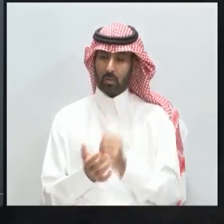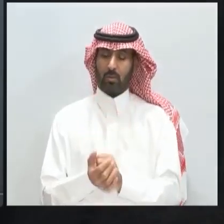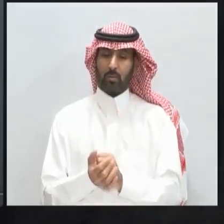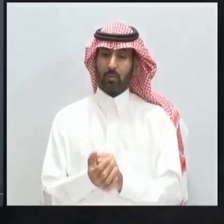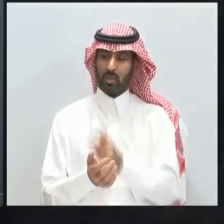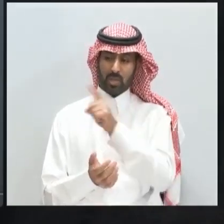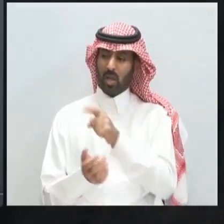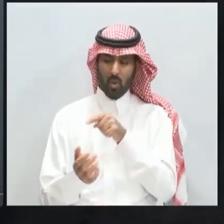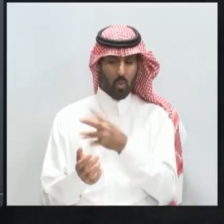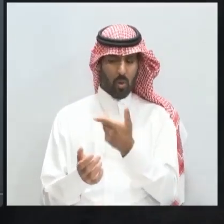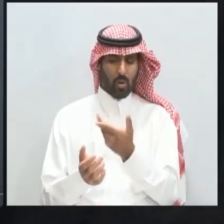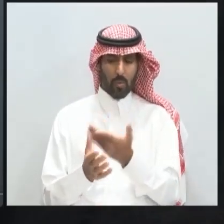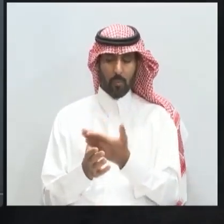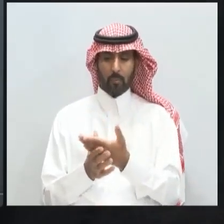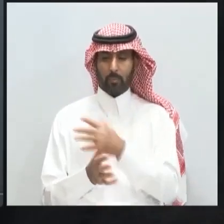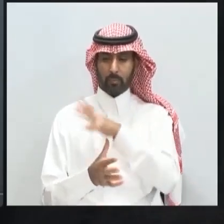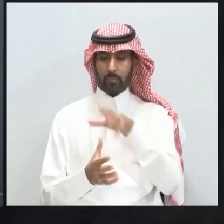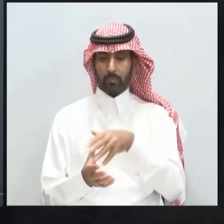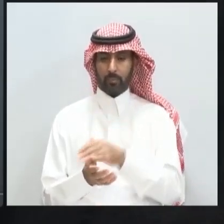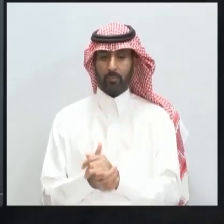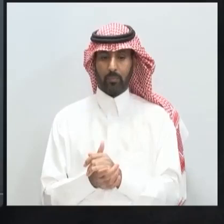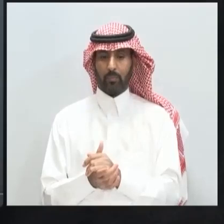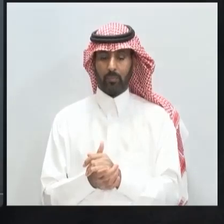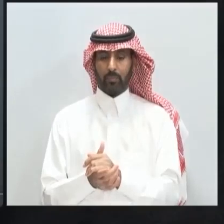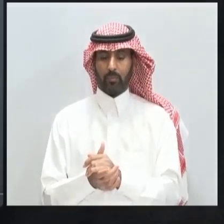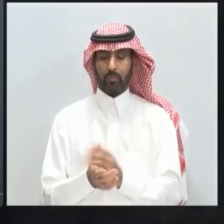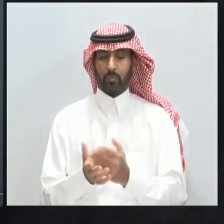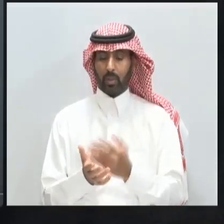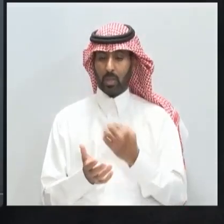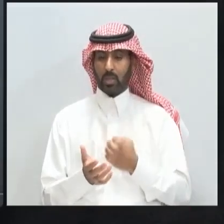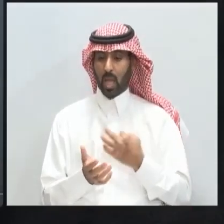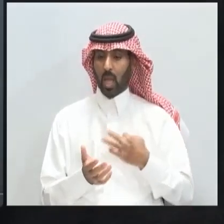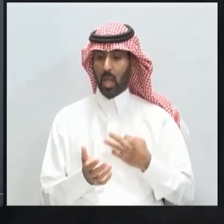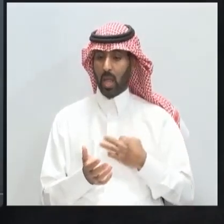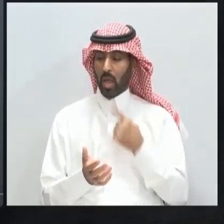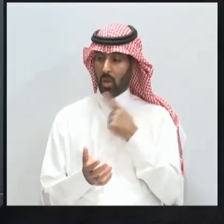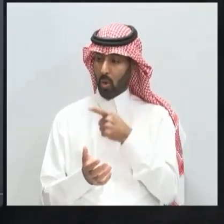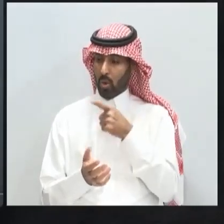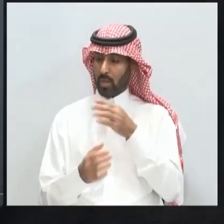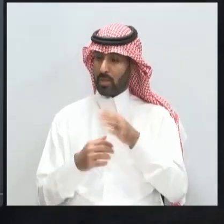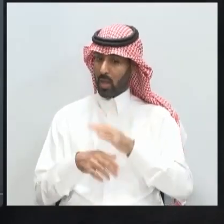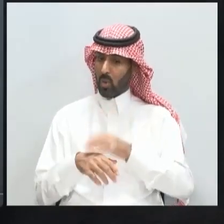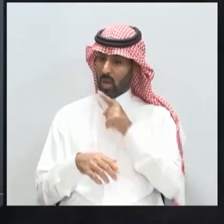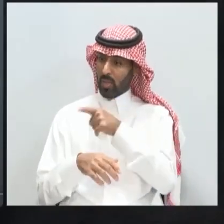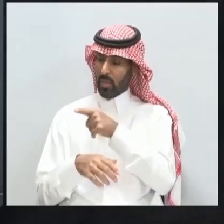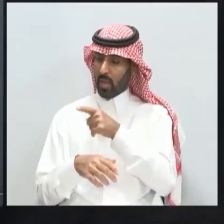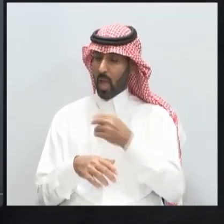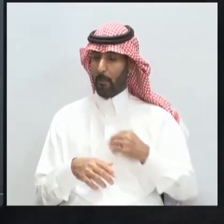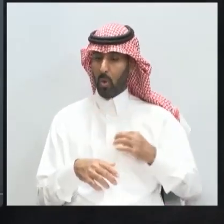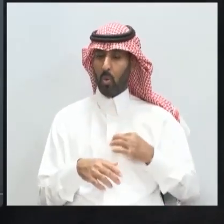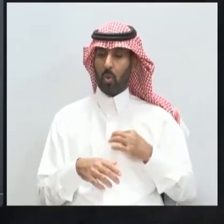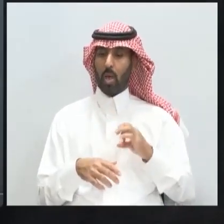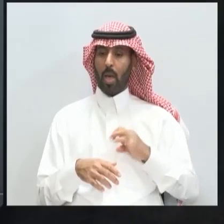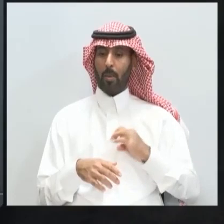الماده ومن ذلك كل ما كان في يا ايها الذين امنوا اذا سمعت ايه او قرات ايه يا ايها الذين